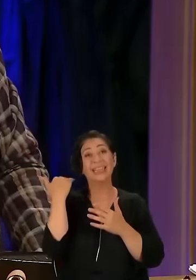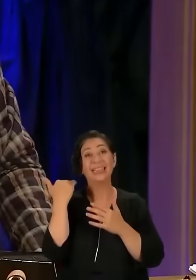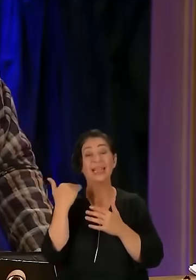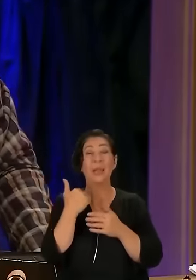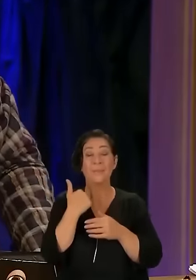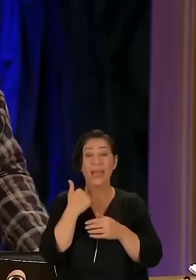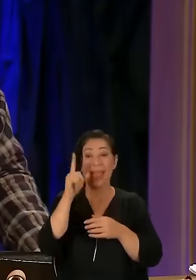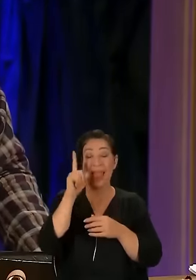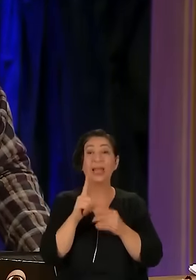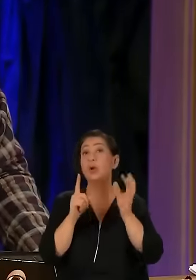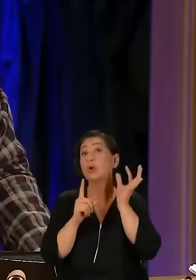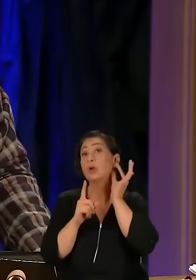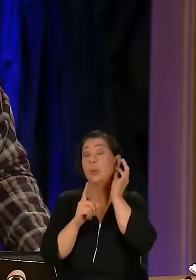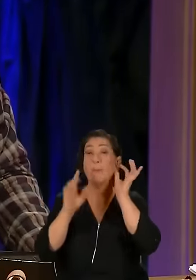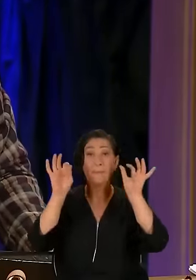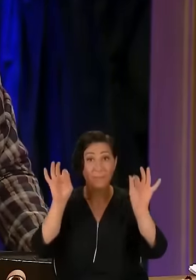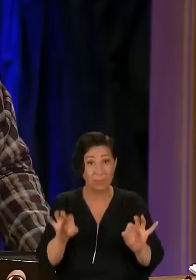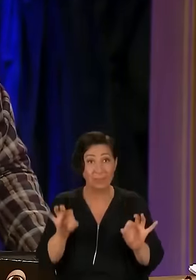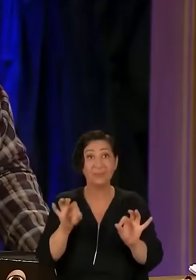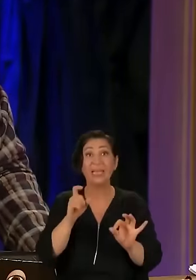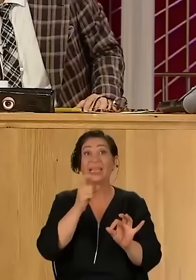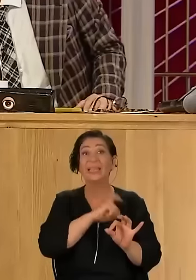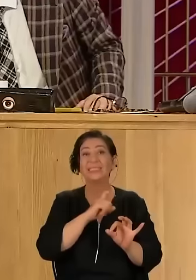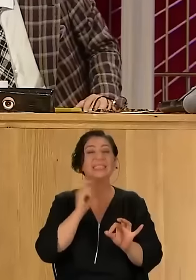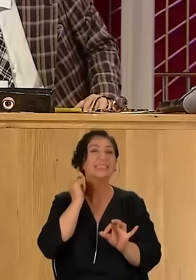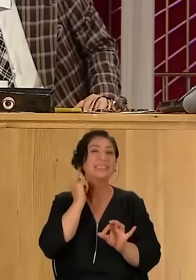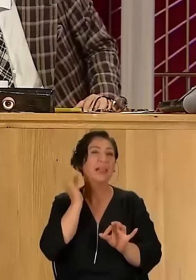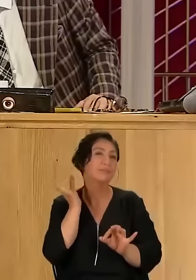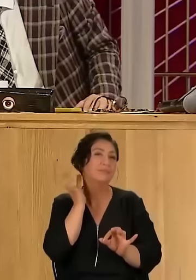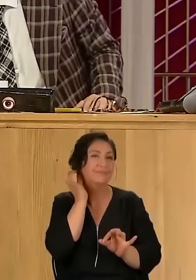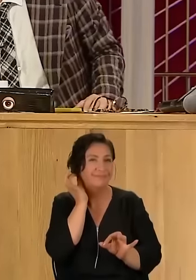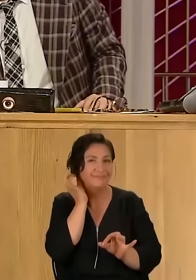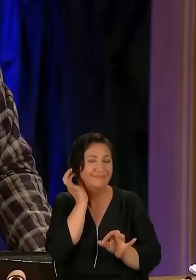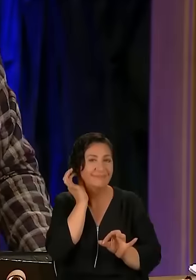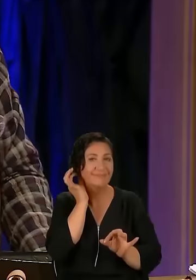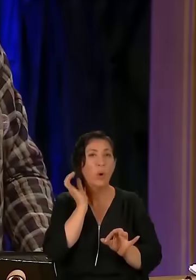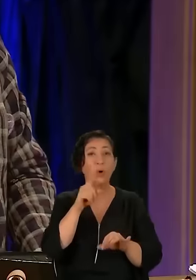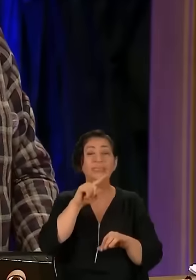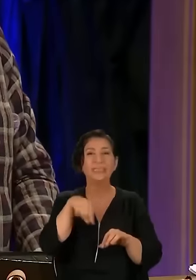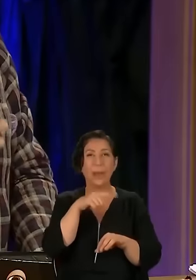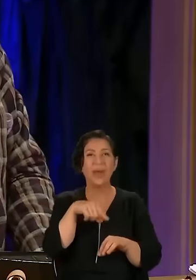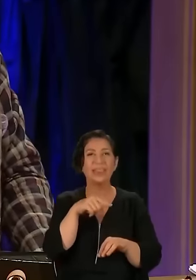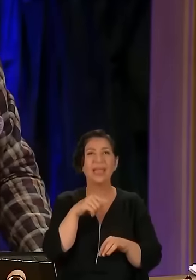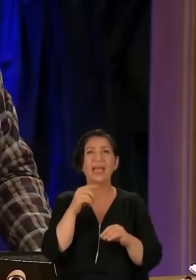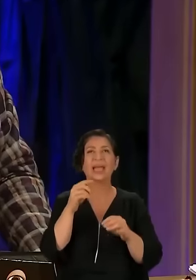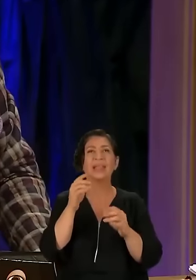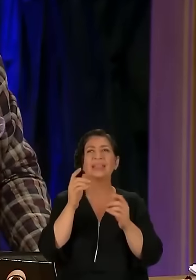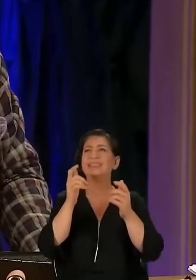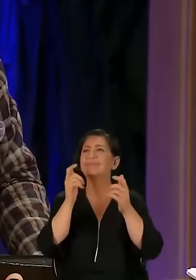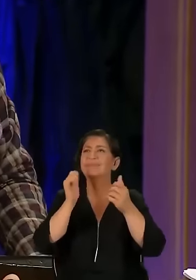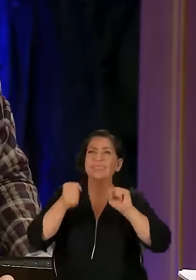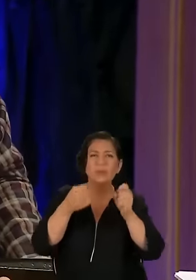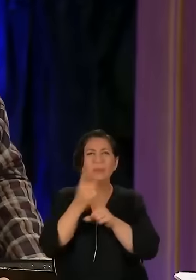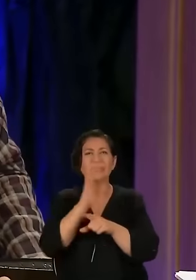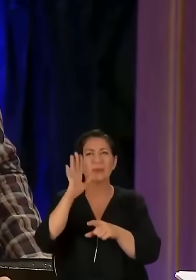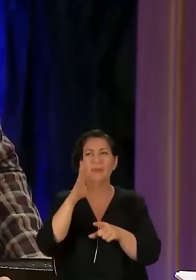Eskiden ben ilk küpe takmaya başladığım zaman yanlışlıkla sağ kulağımı deldirdim. O zaman işte kulüplere gittiğim zaman